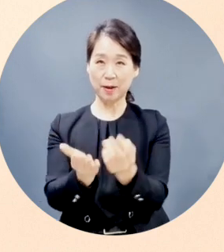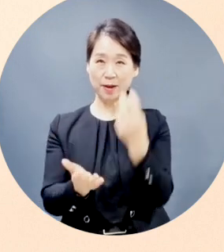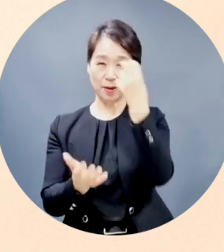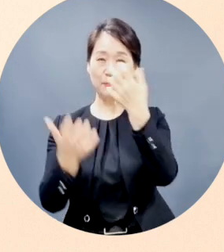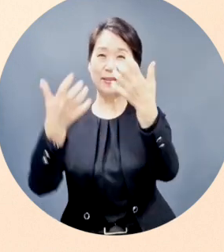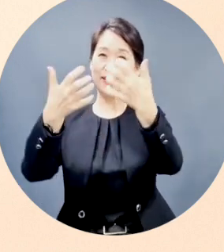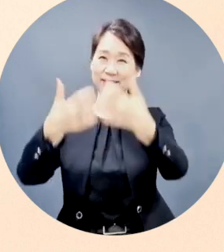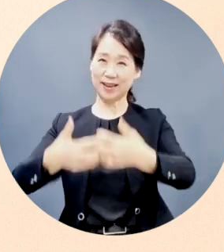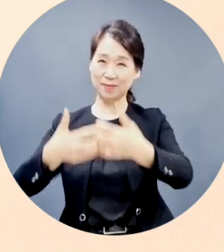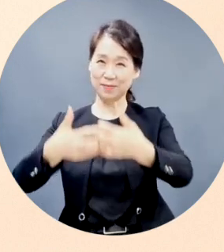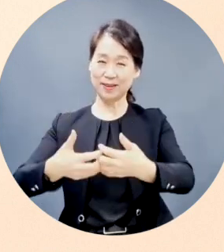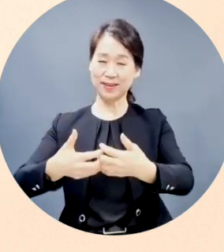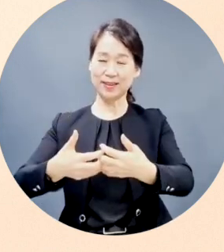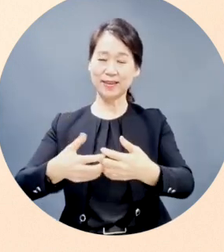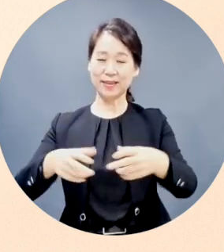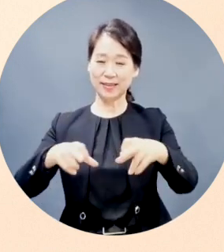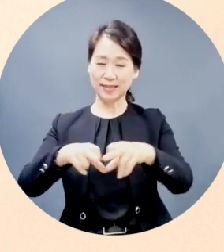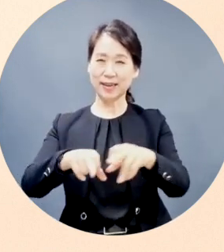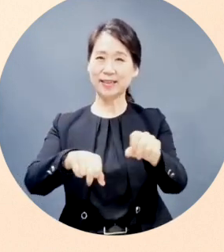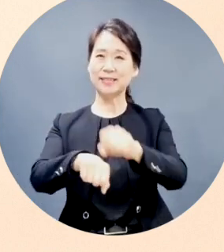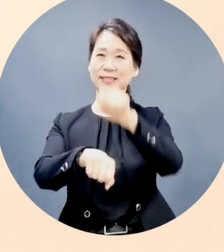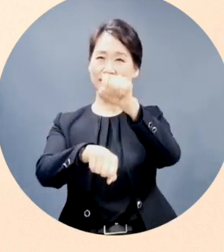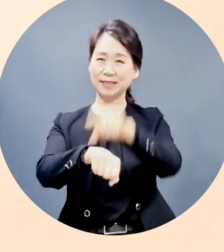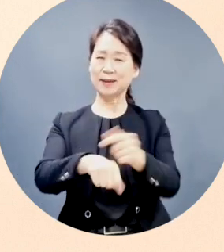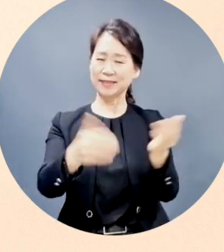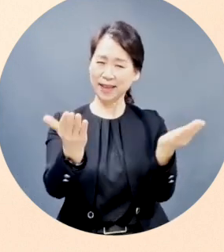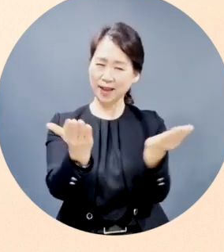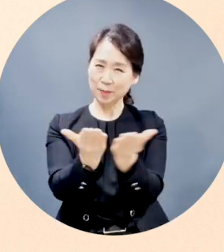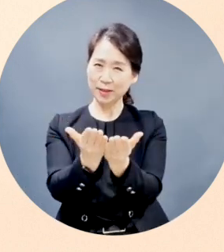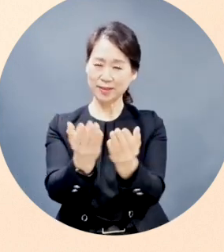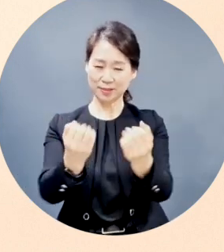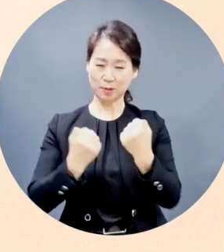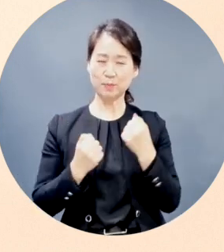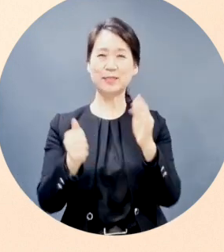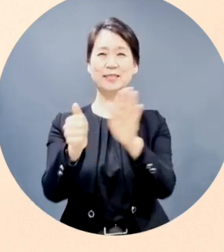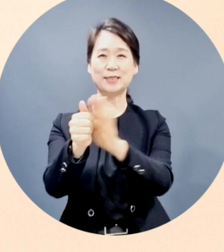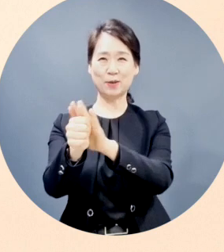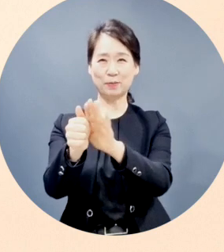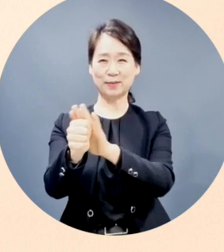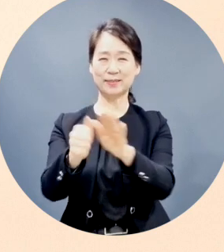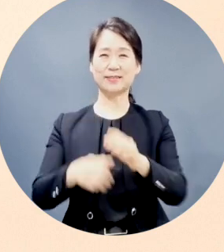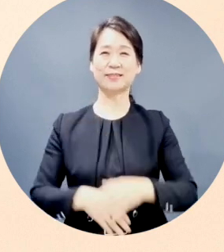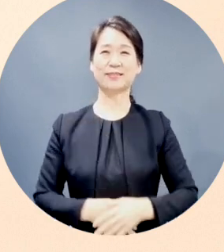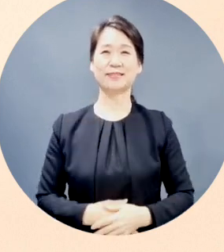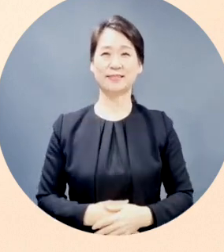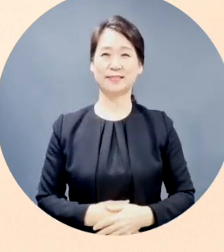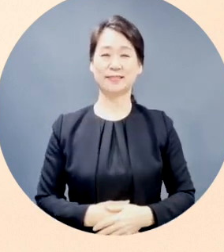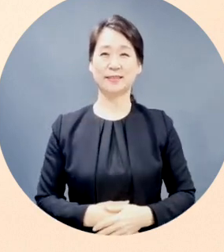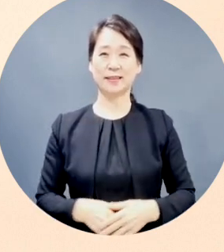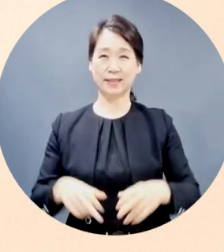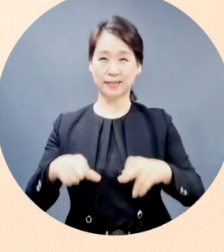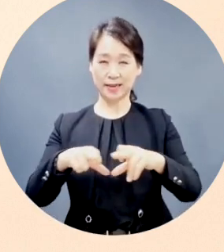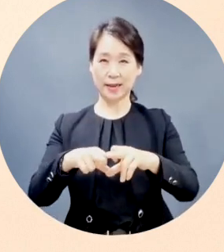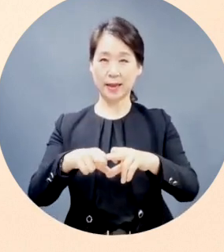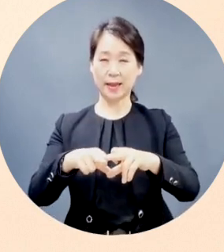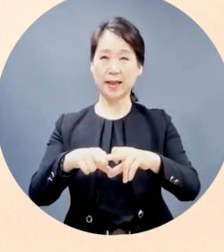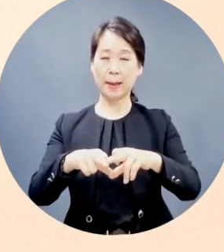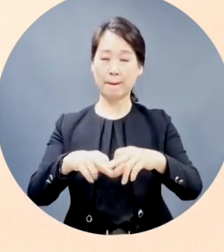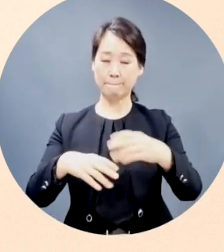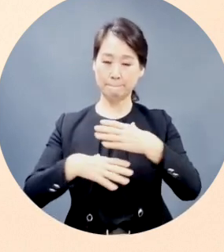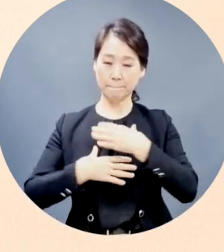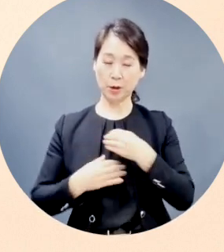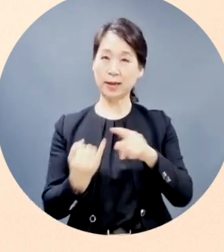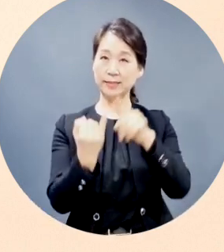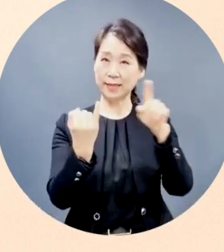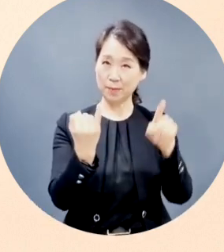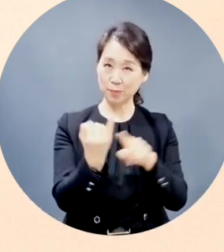적합한 검진 장비를 구비하여 장애 특성을 고려한 건강검진 서비스를 제공합니다. 장애친화